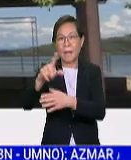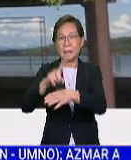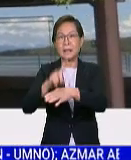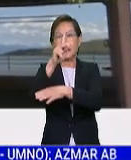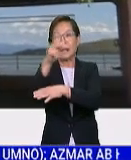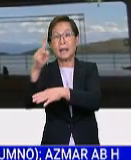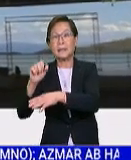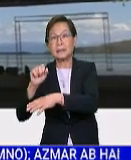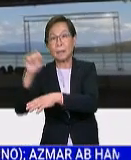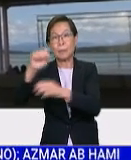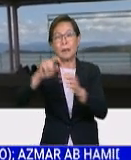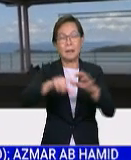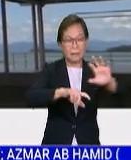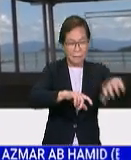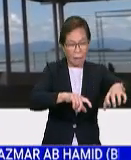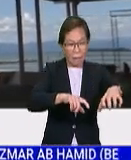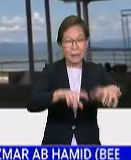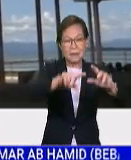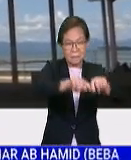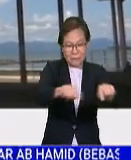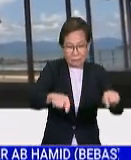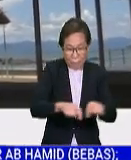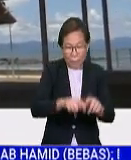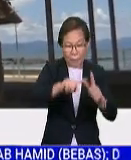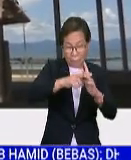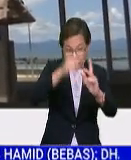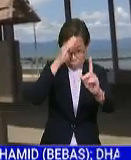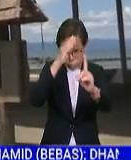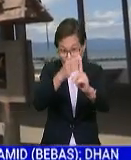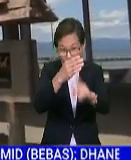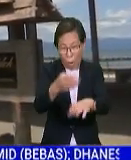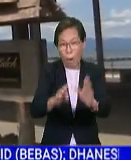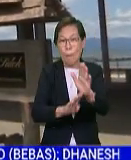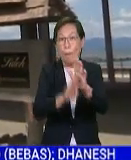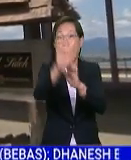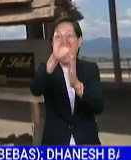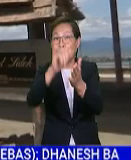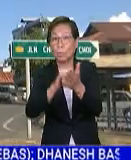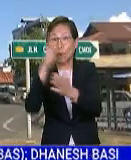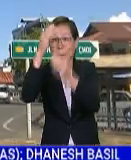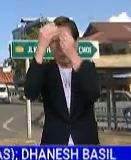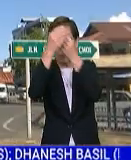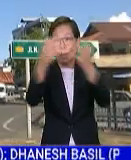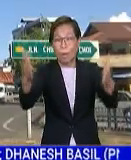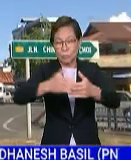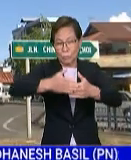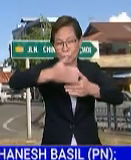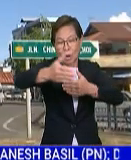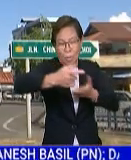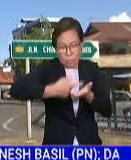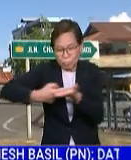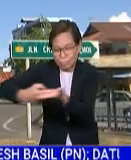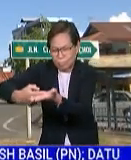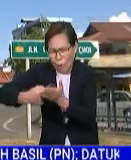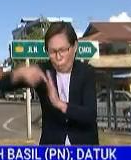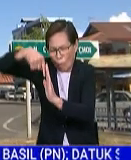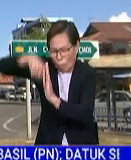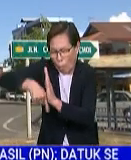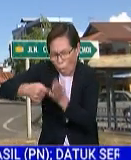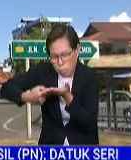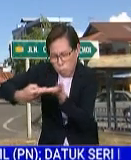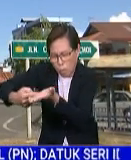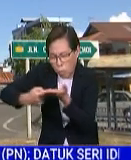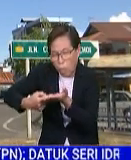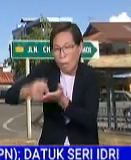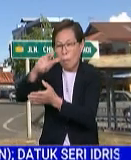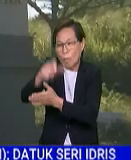lokasi permulaan yang akan disasarkan dalam program pemulihan tersebut akan diumumkan selepas perbincangan lebih lanjut